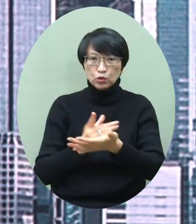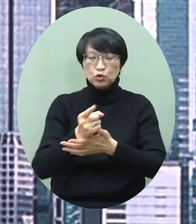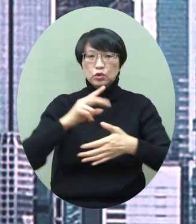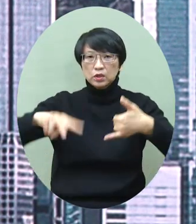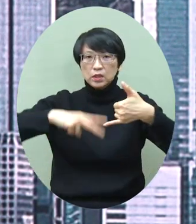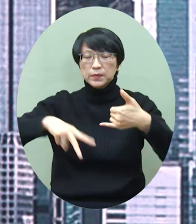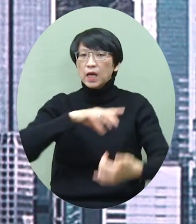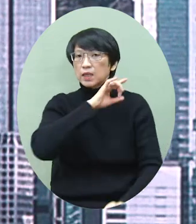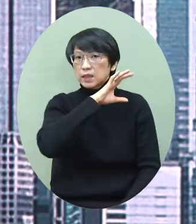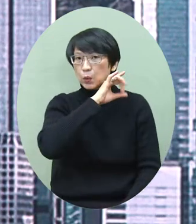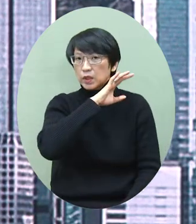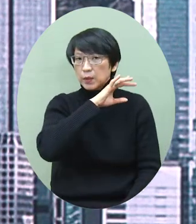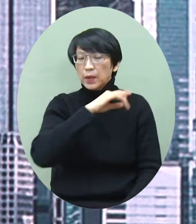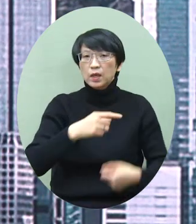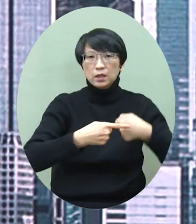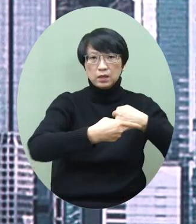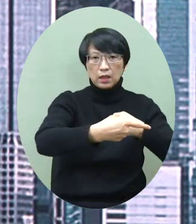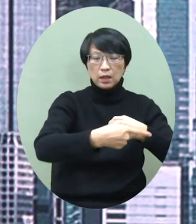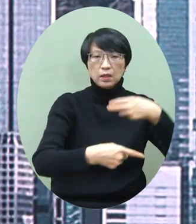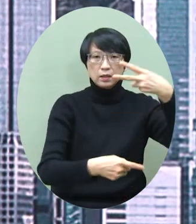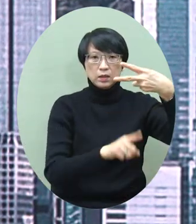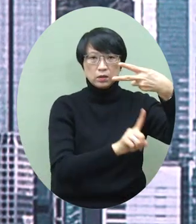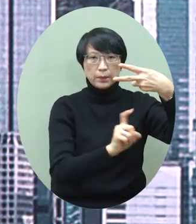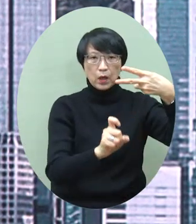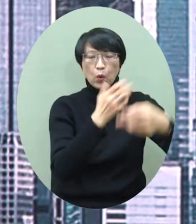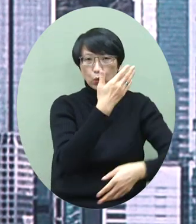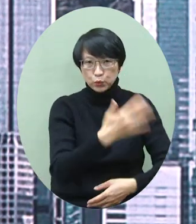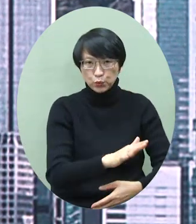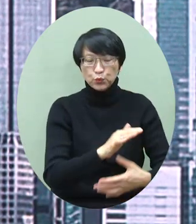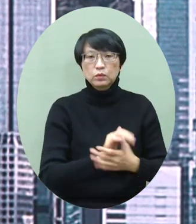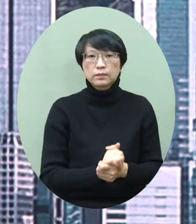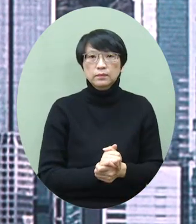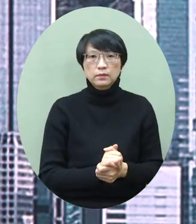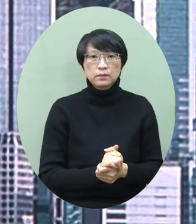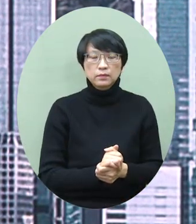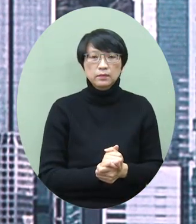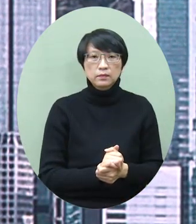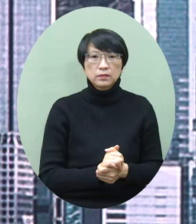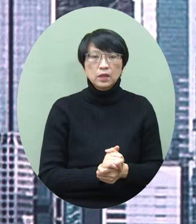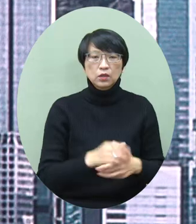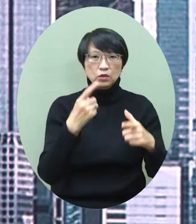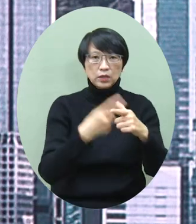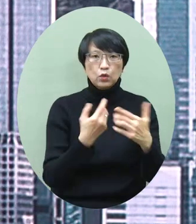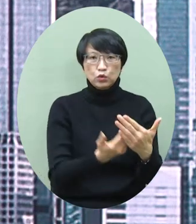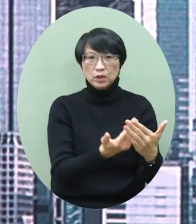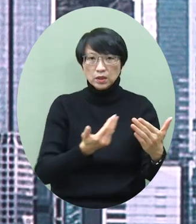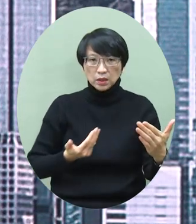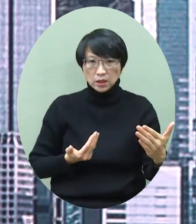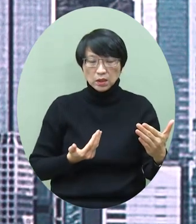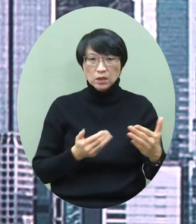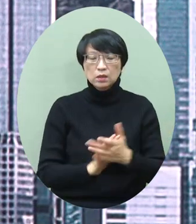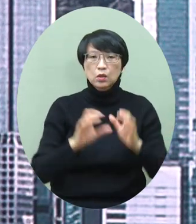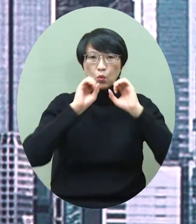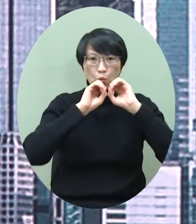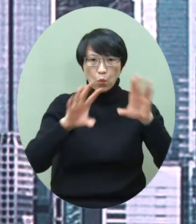計劃，就係第一輪咧喺2月19日先完結啦。咁所以咧，我哋都係有一個月之前咧係會通